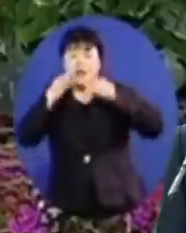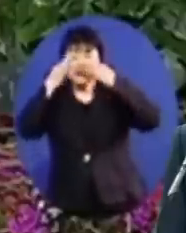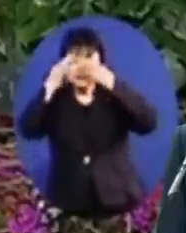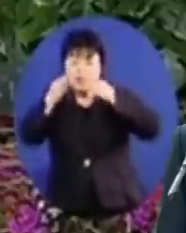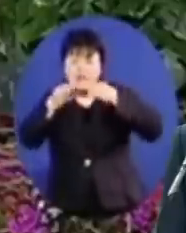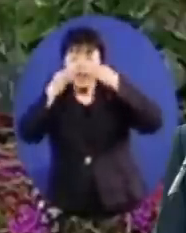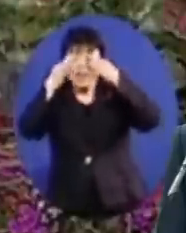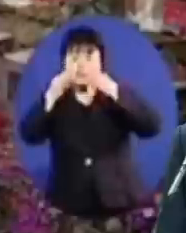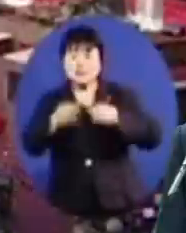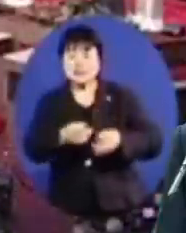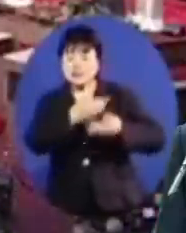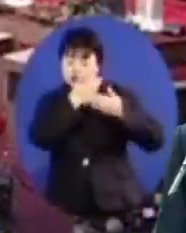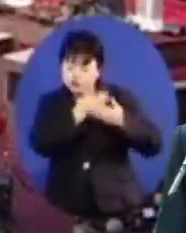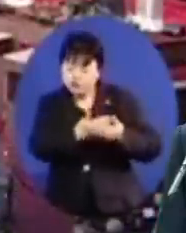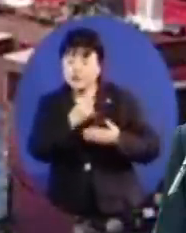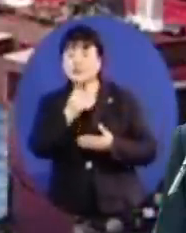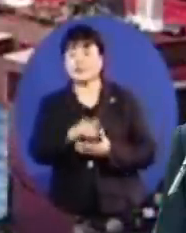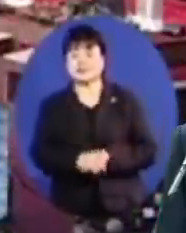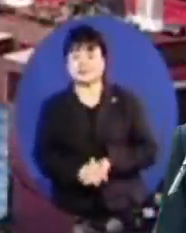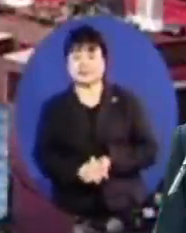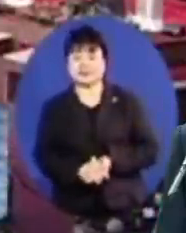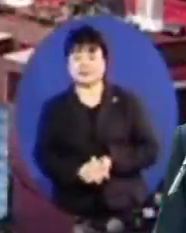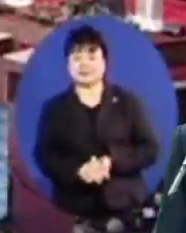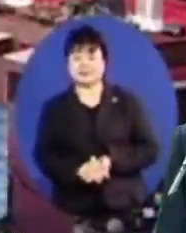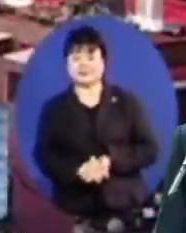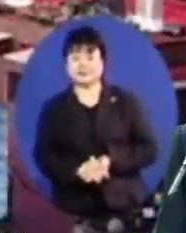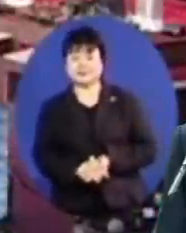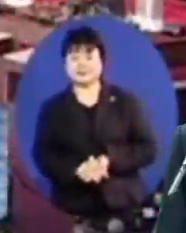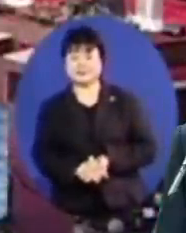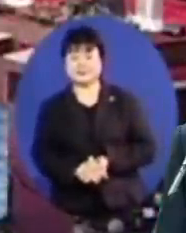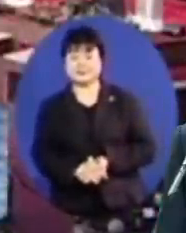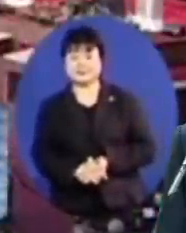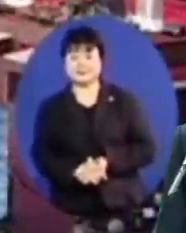자기의 의미라고 말하는 것입니다.